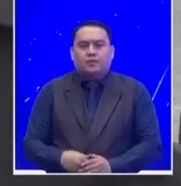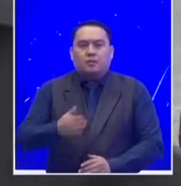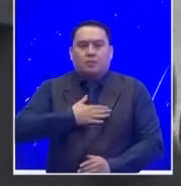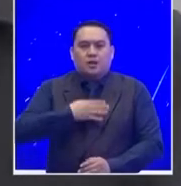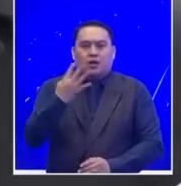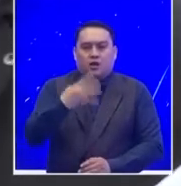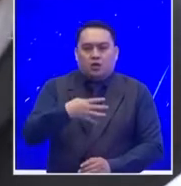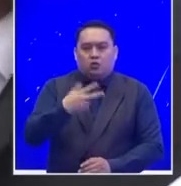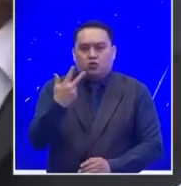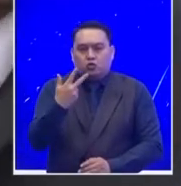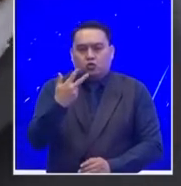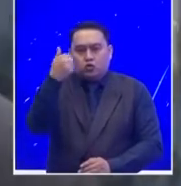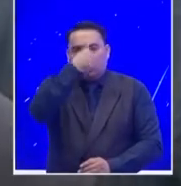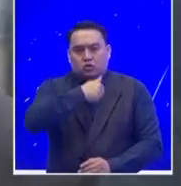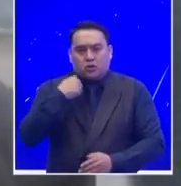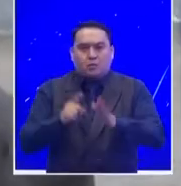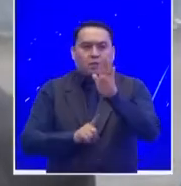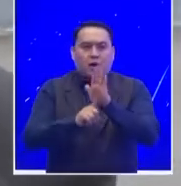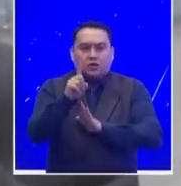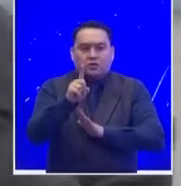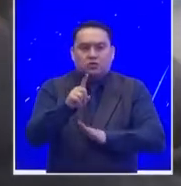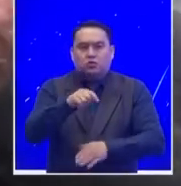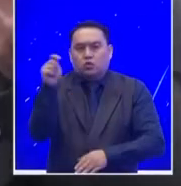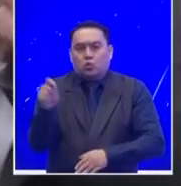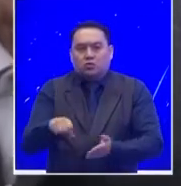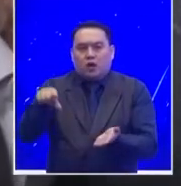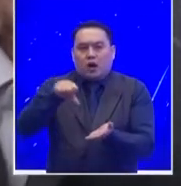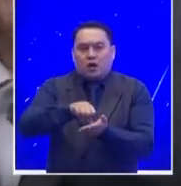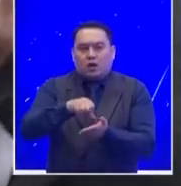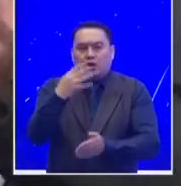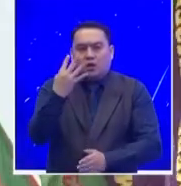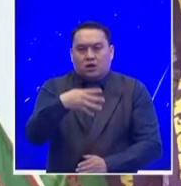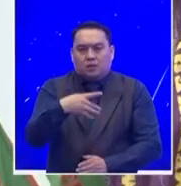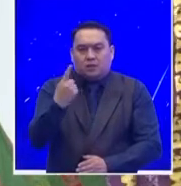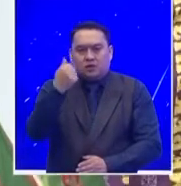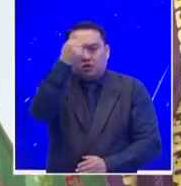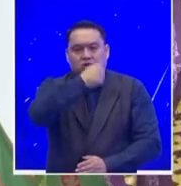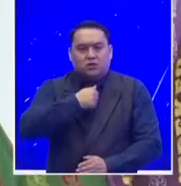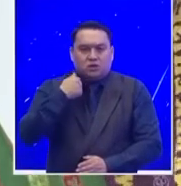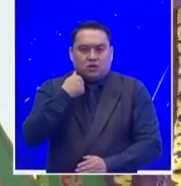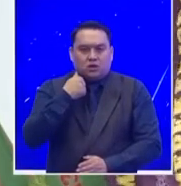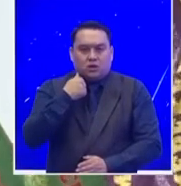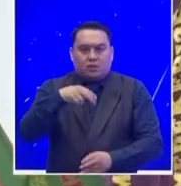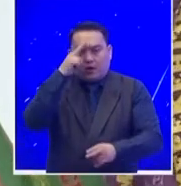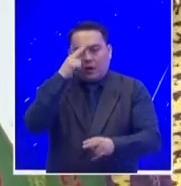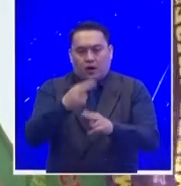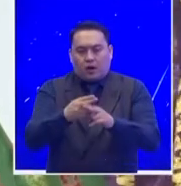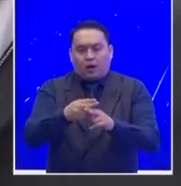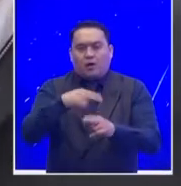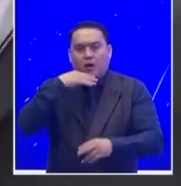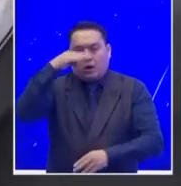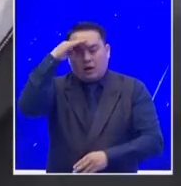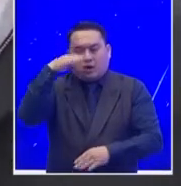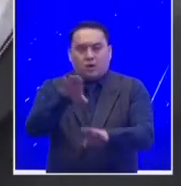бастап соғысқа қатыстым. Менің алдыменен 41 жыл әкем кетті, содан кейін ағам кетті.